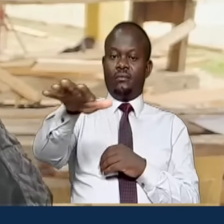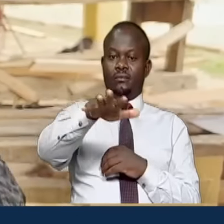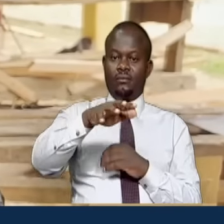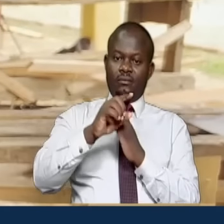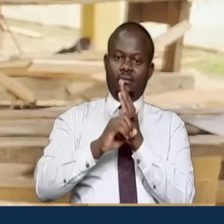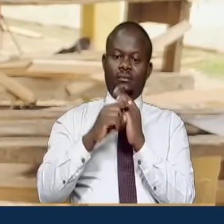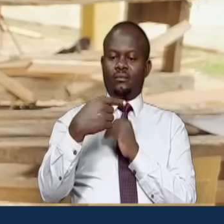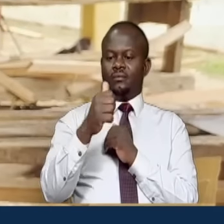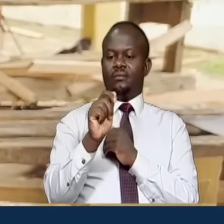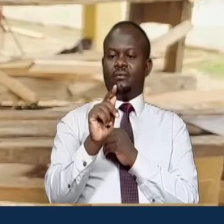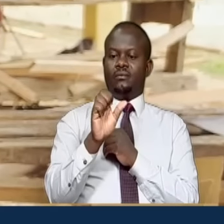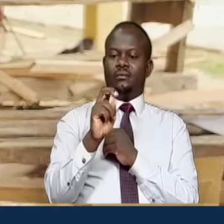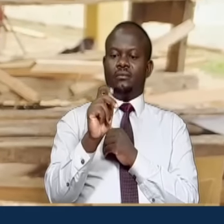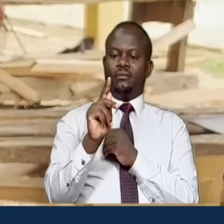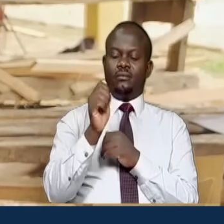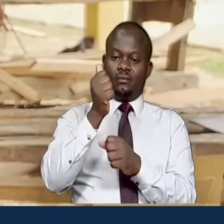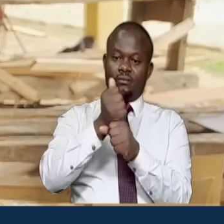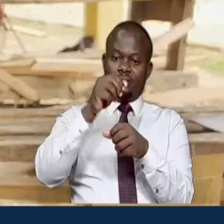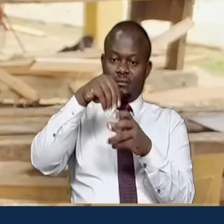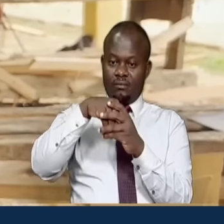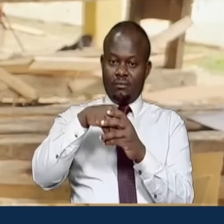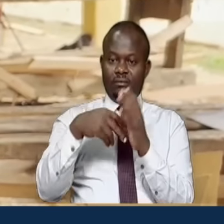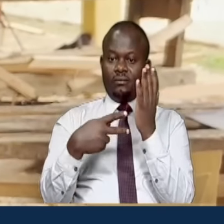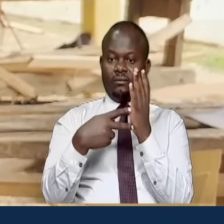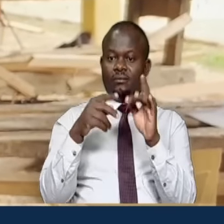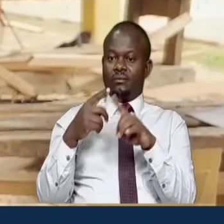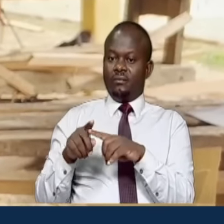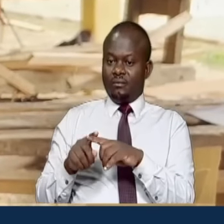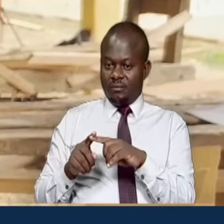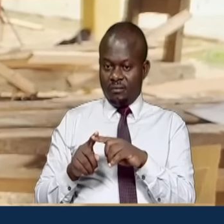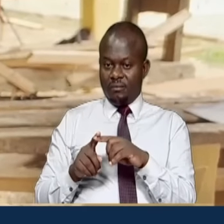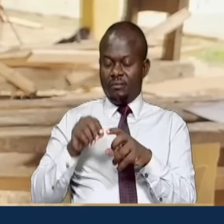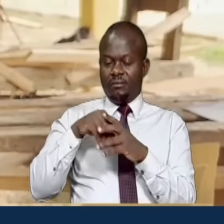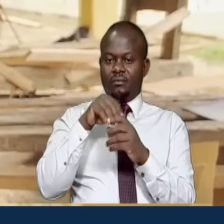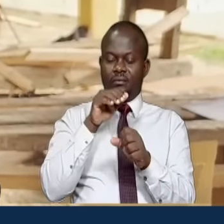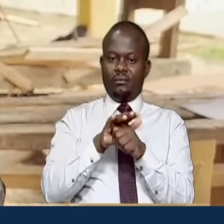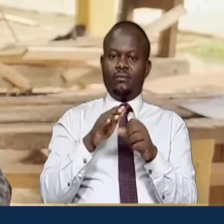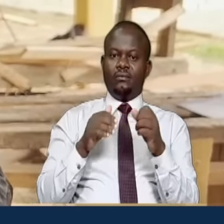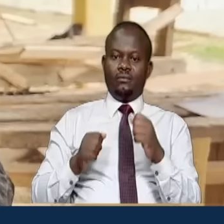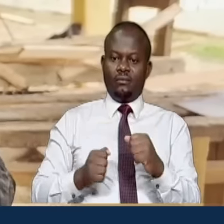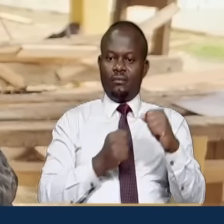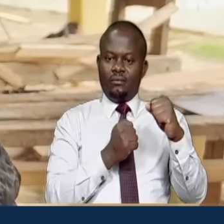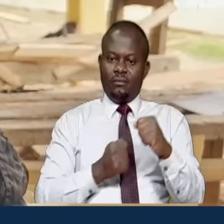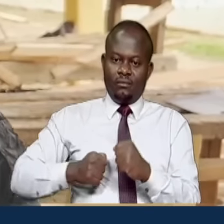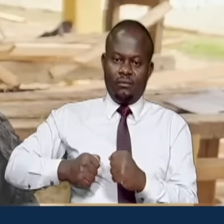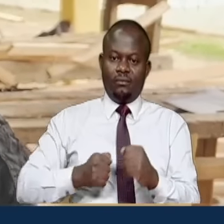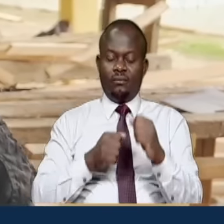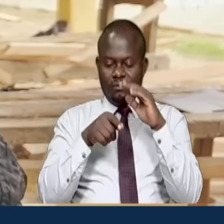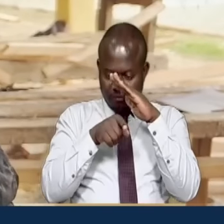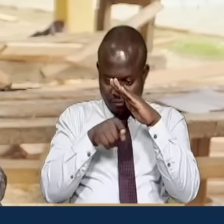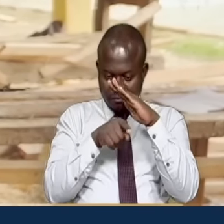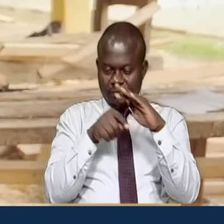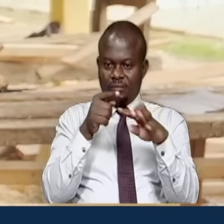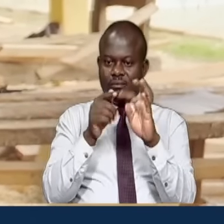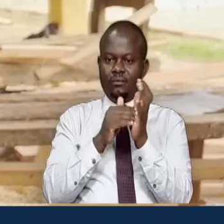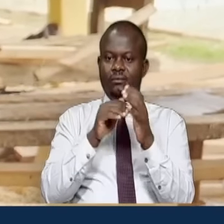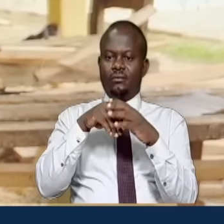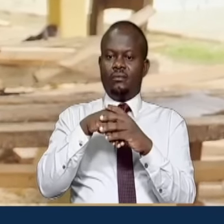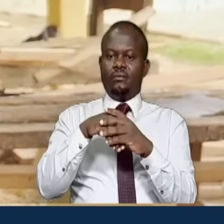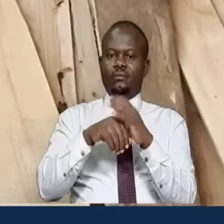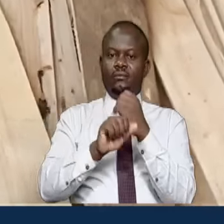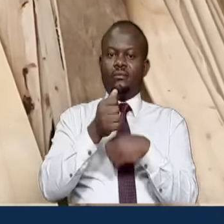ka Gakenke gakorerwamo imyuga itandukanye yiganjemo ububaji, gusudira ndetse n'imyuga